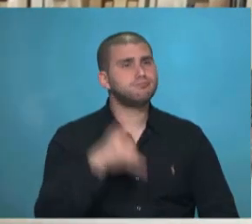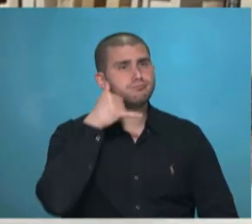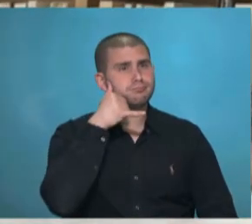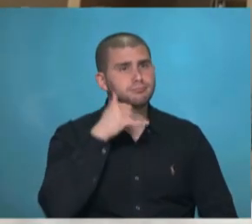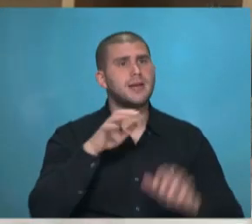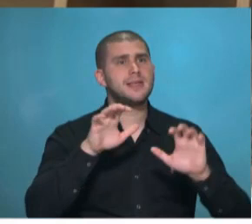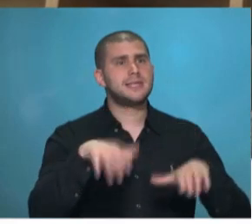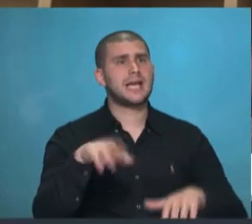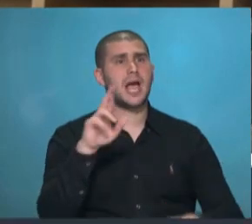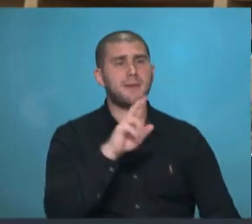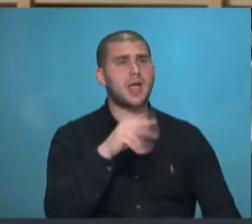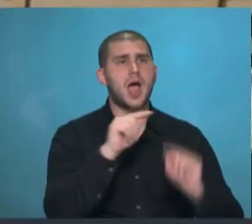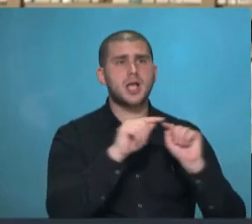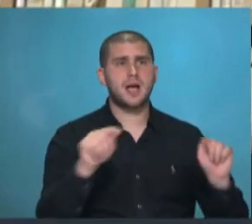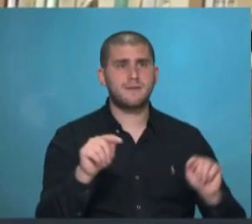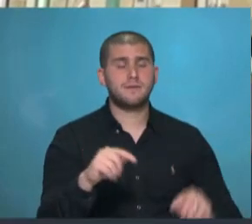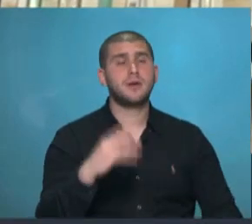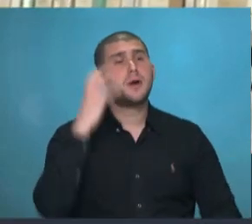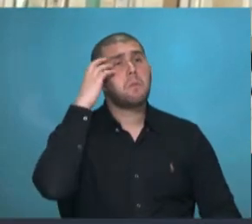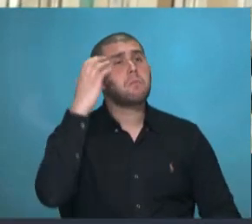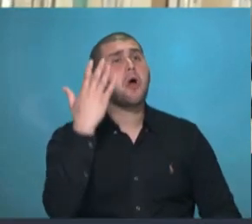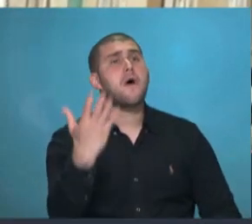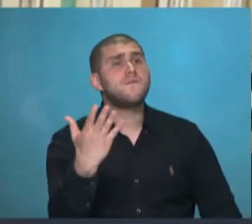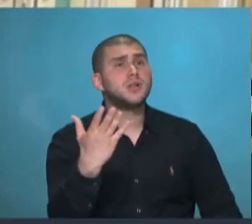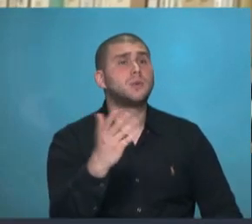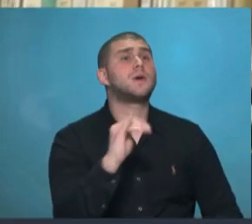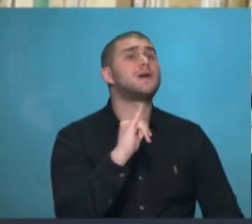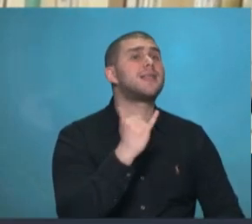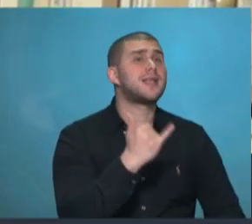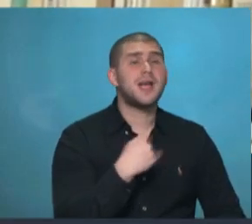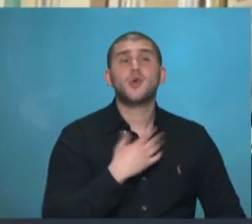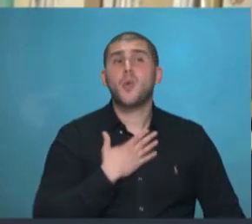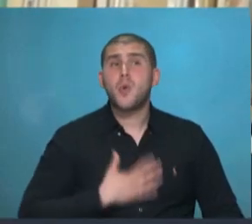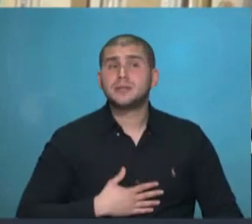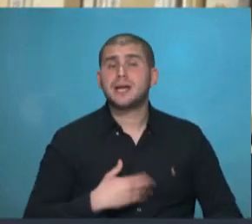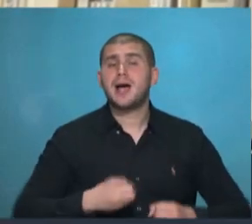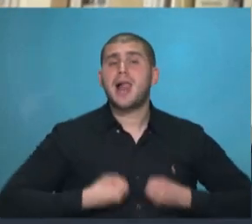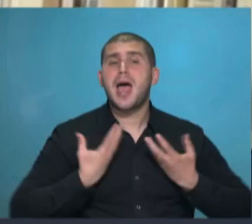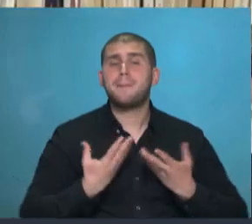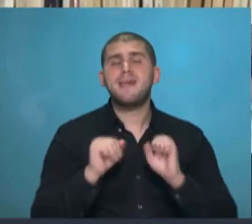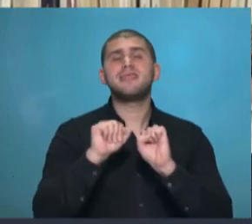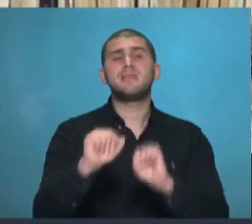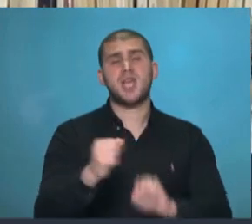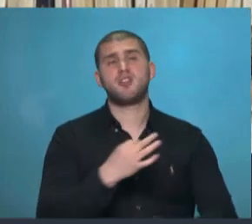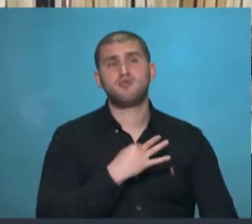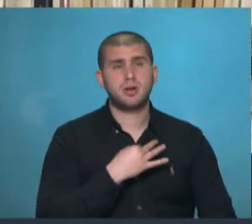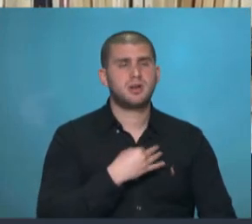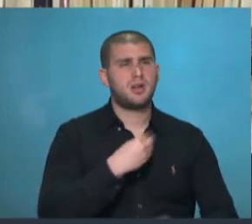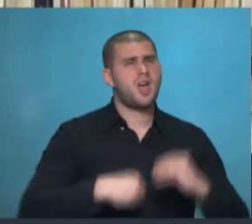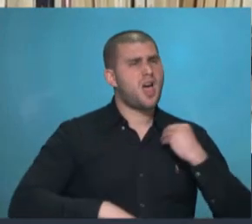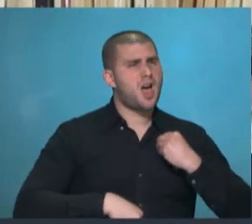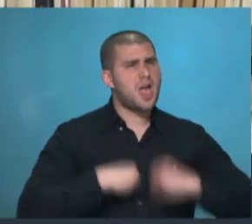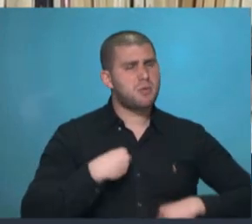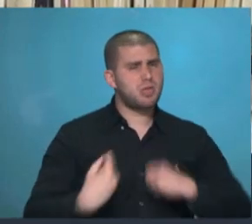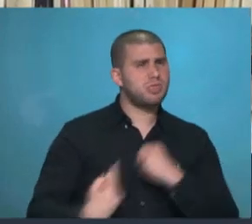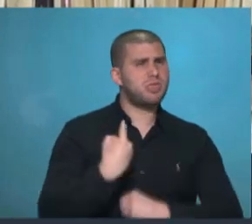President Ravin on the line. Professor. Yes, yes. I want only to express my support. The insults that